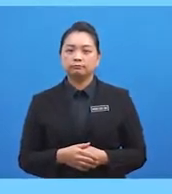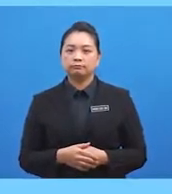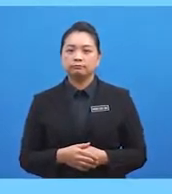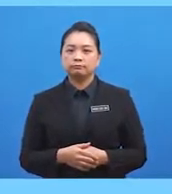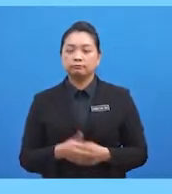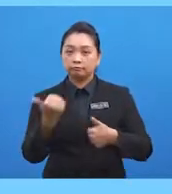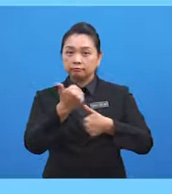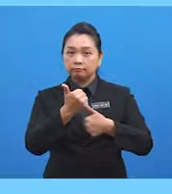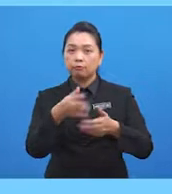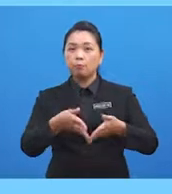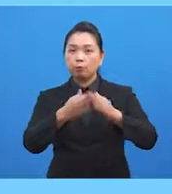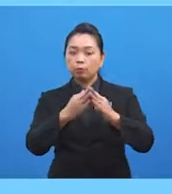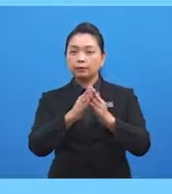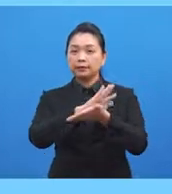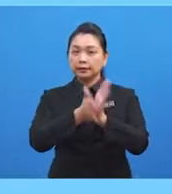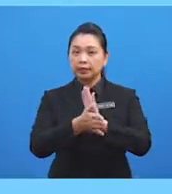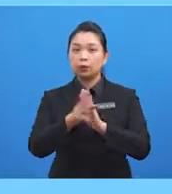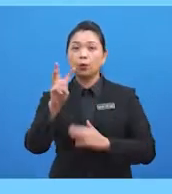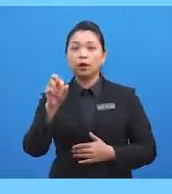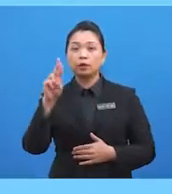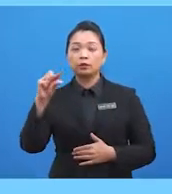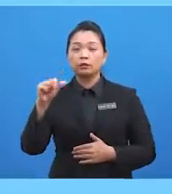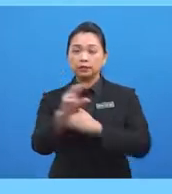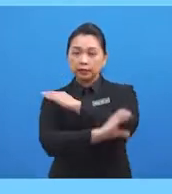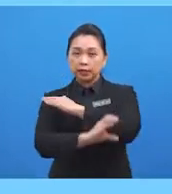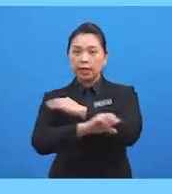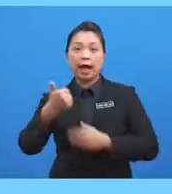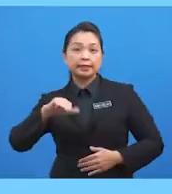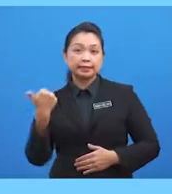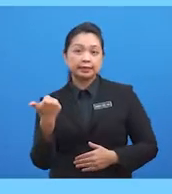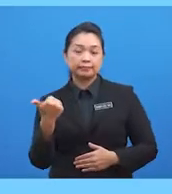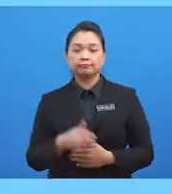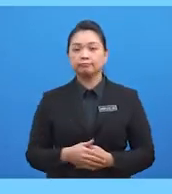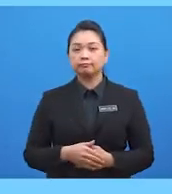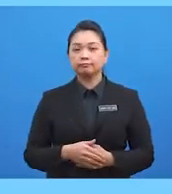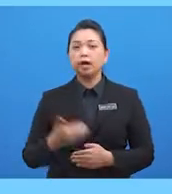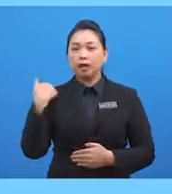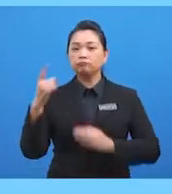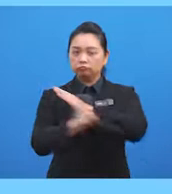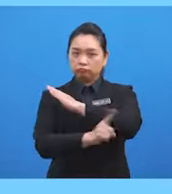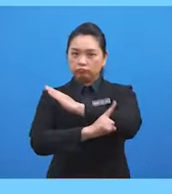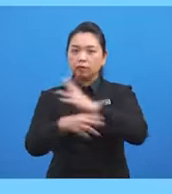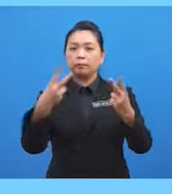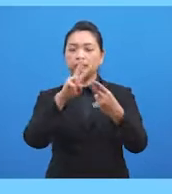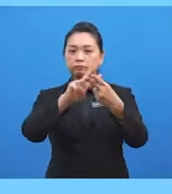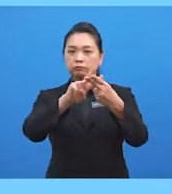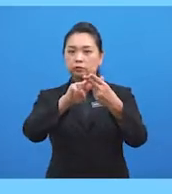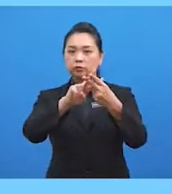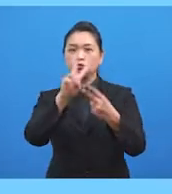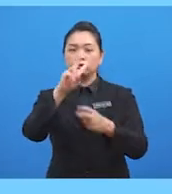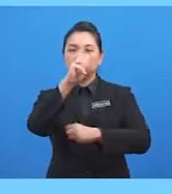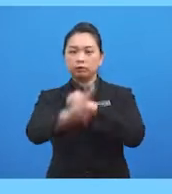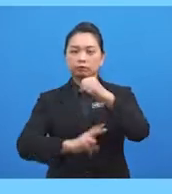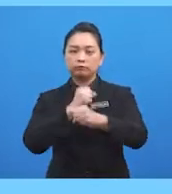1. Memohon menjadi warga negara asing. 2. Dijatuhi hukuman penjara